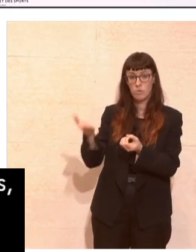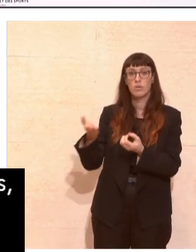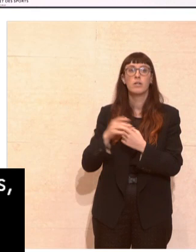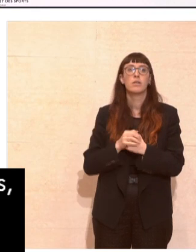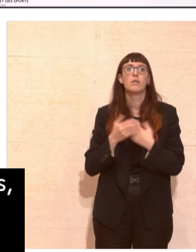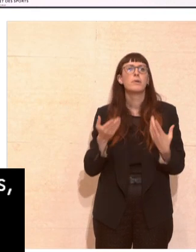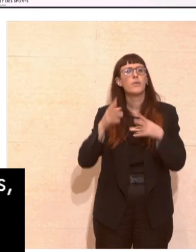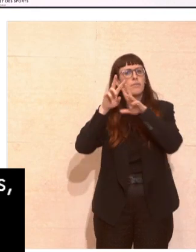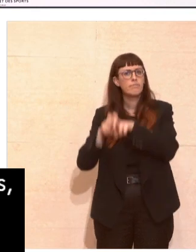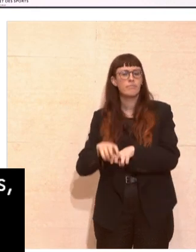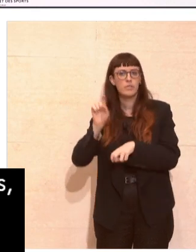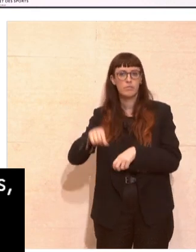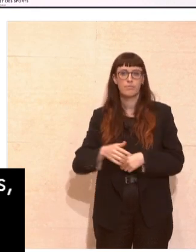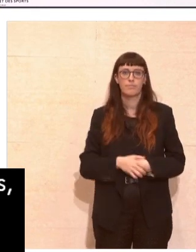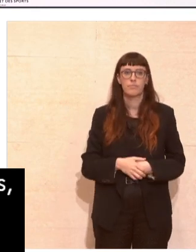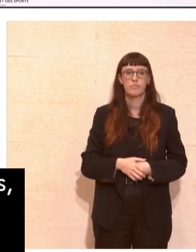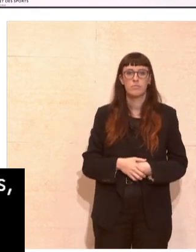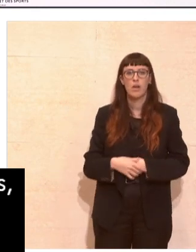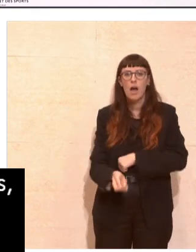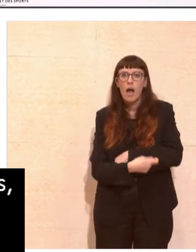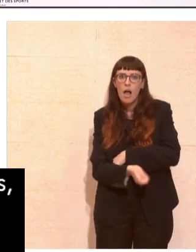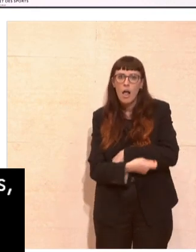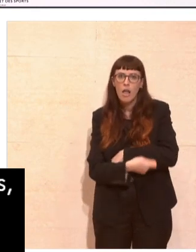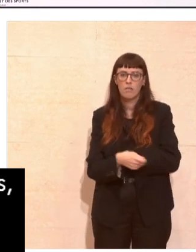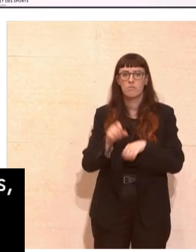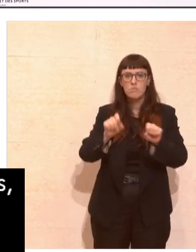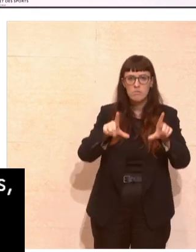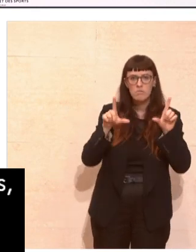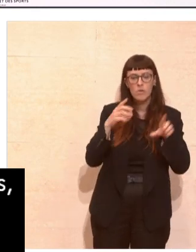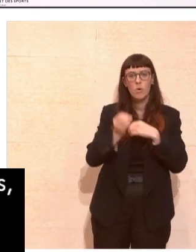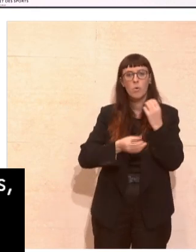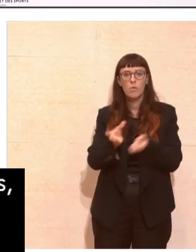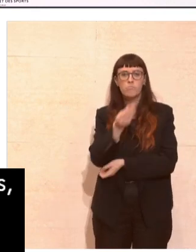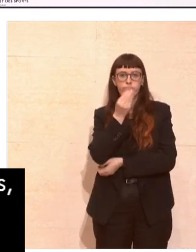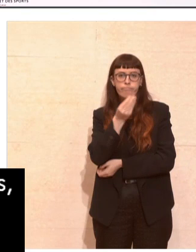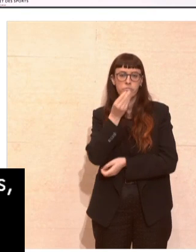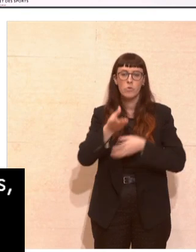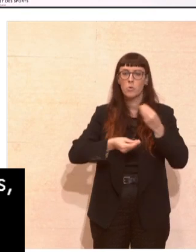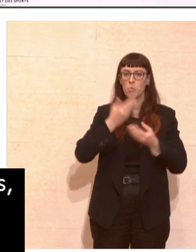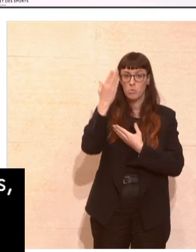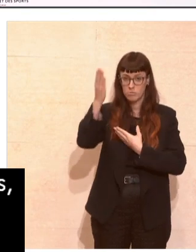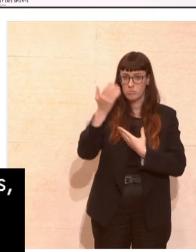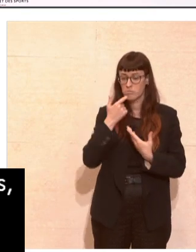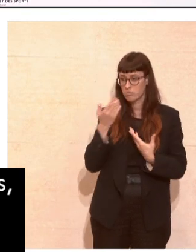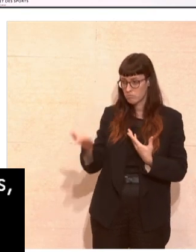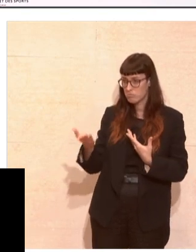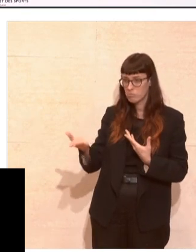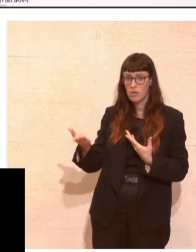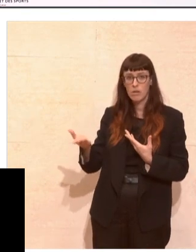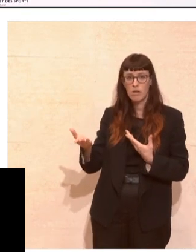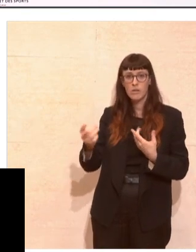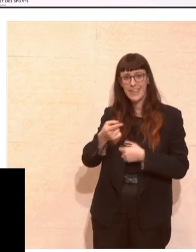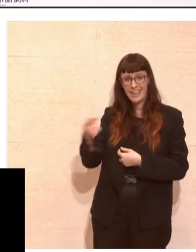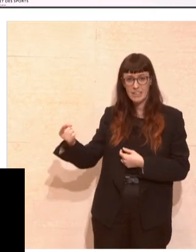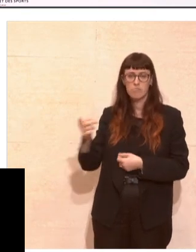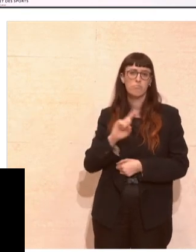les consommations abusives sont mauvaises, que ce soit pour la nourriture, pour les écrans, etc. Donc un adolescent qui a un comportement abusif avec la quantité d'écran,